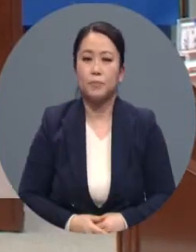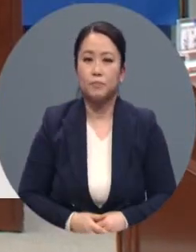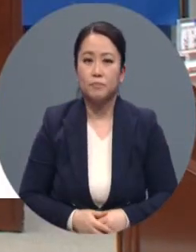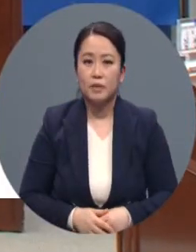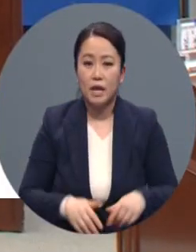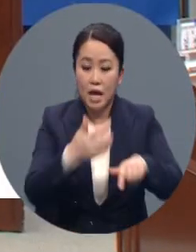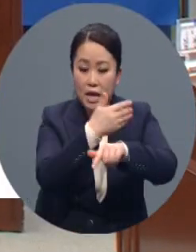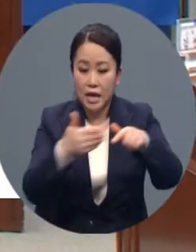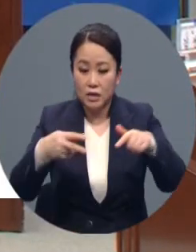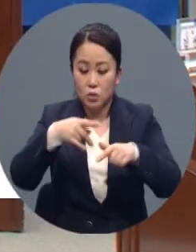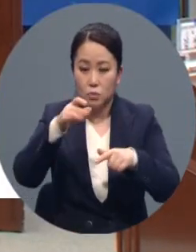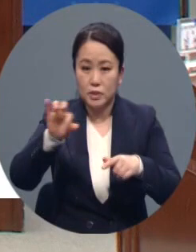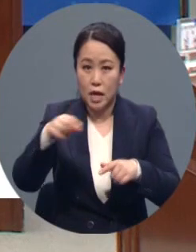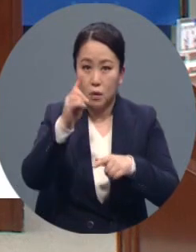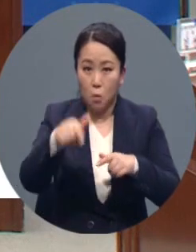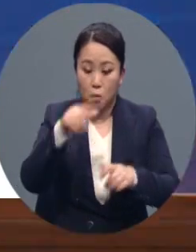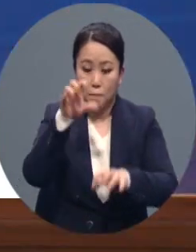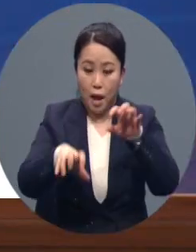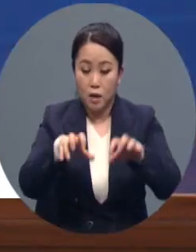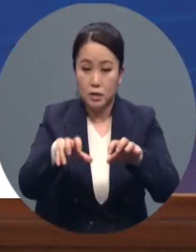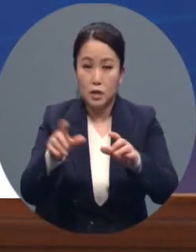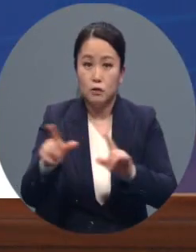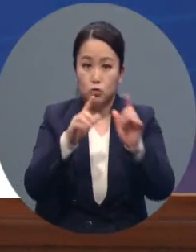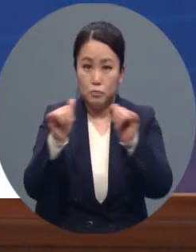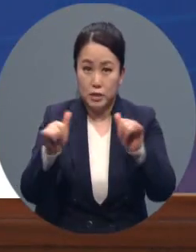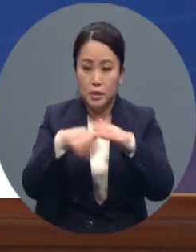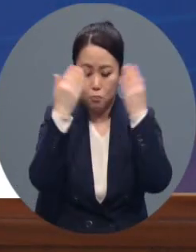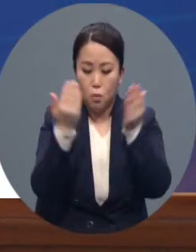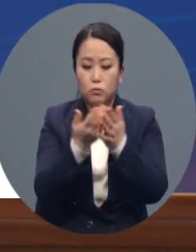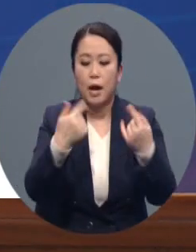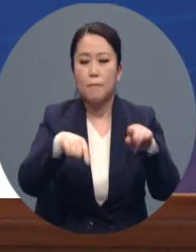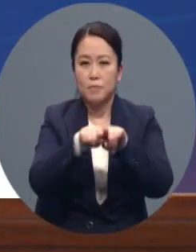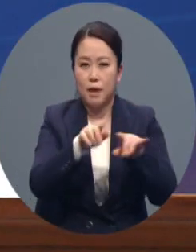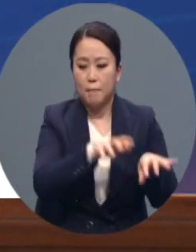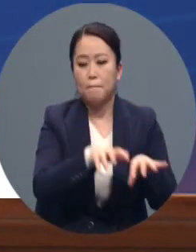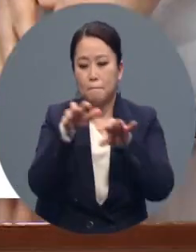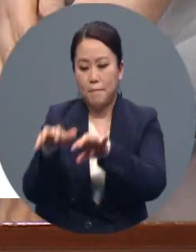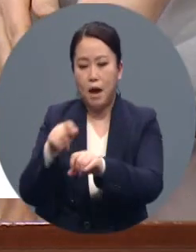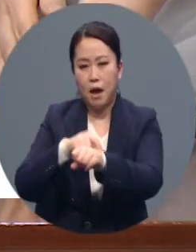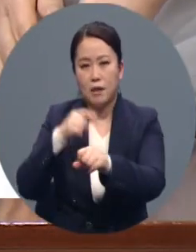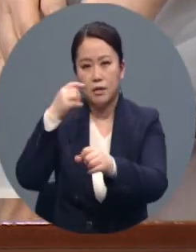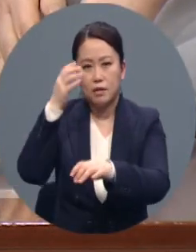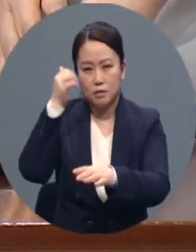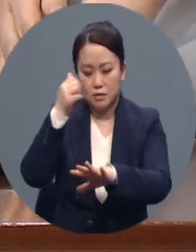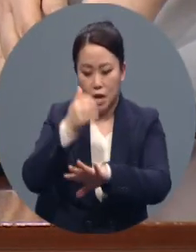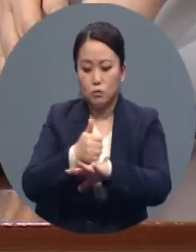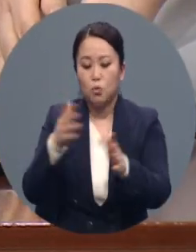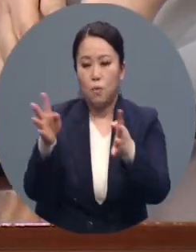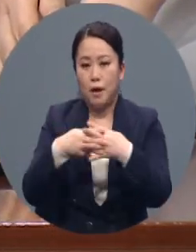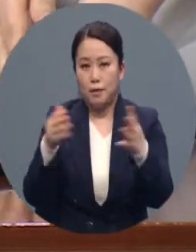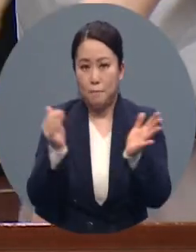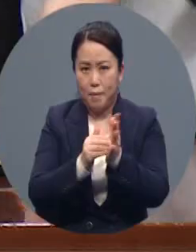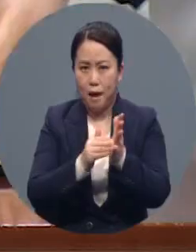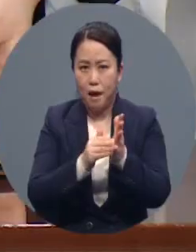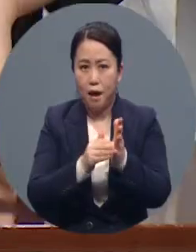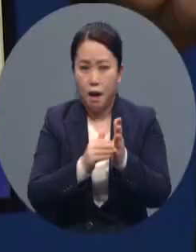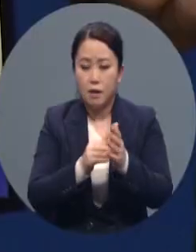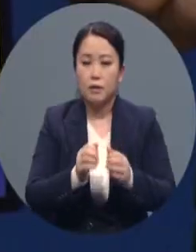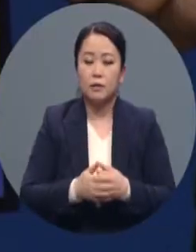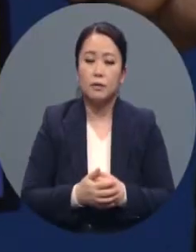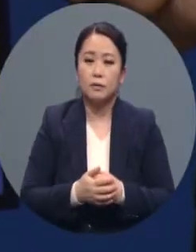강서구 산곡마을의 주민들이 집단 이주하기로 최종 합의했습니다. 쓰레기 매립장이 들어선 지 30여 년